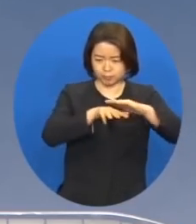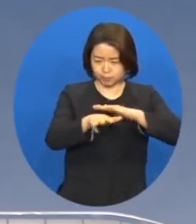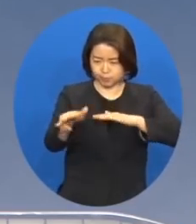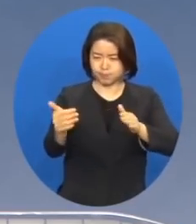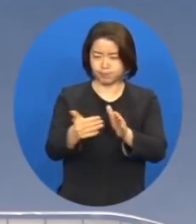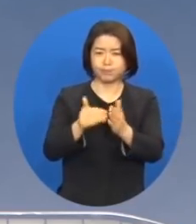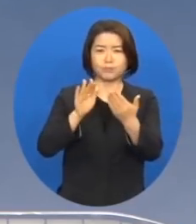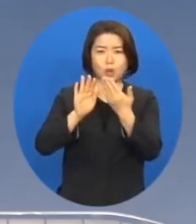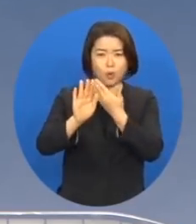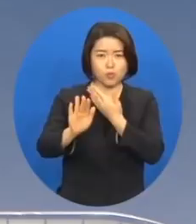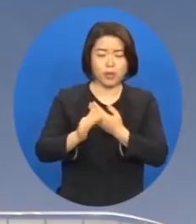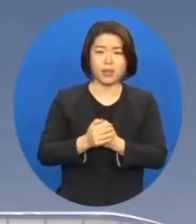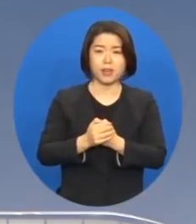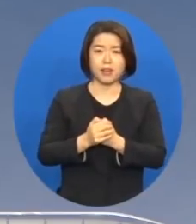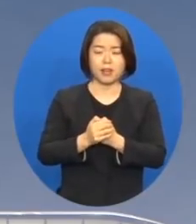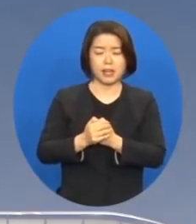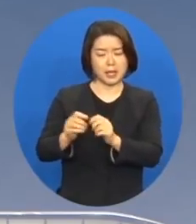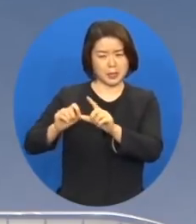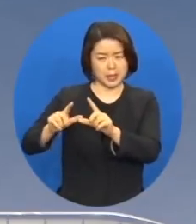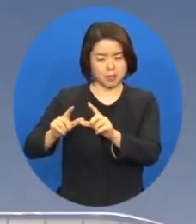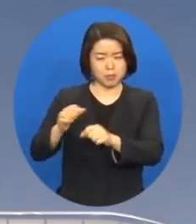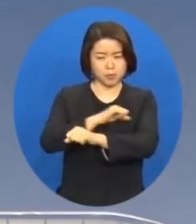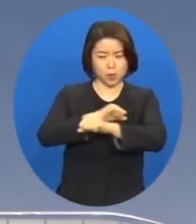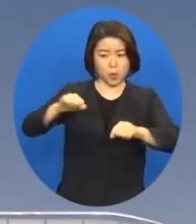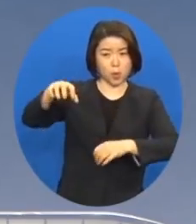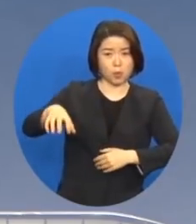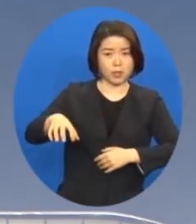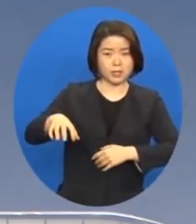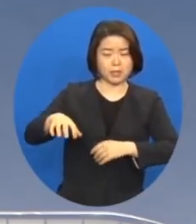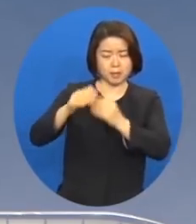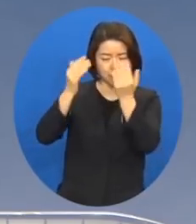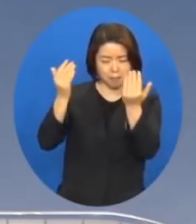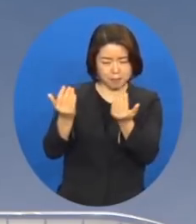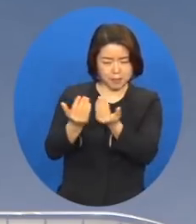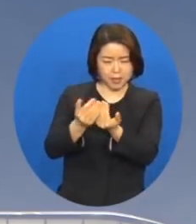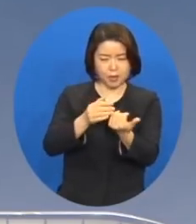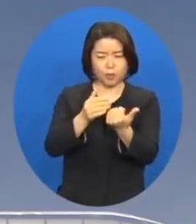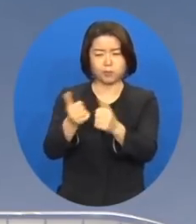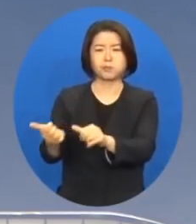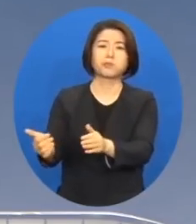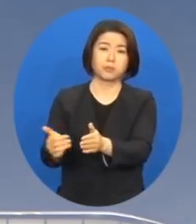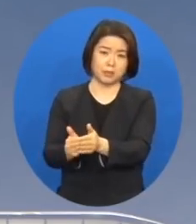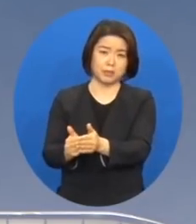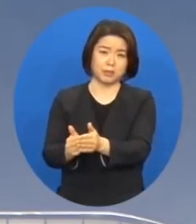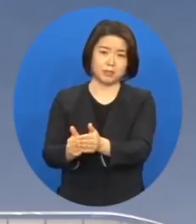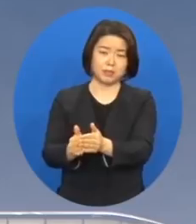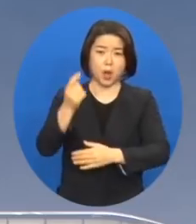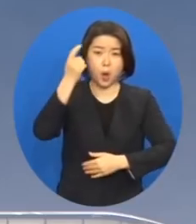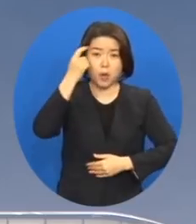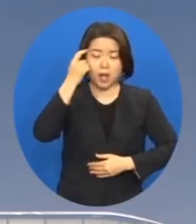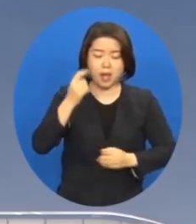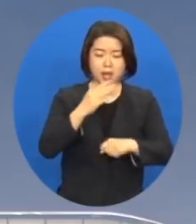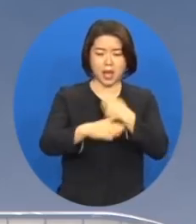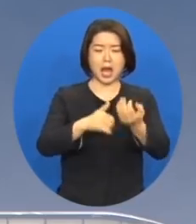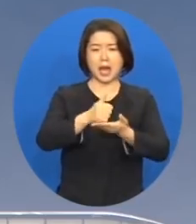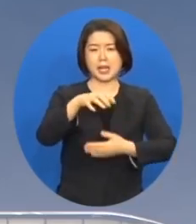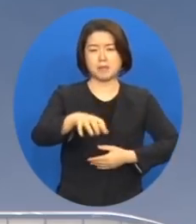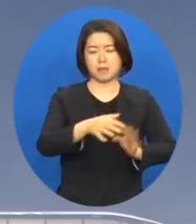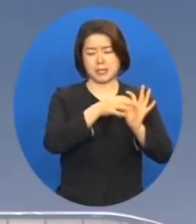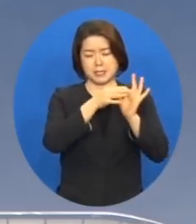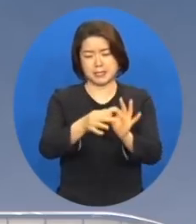다음에 그들은 대부분 광야에서 다 죽습니다. 하나님 앞에 계속 죄를